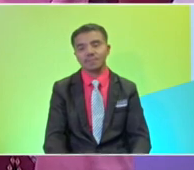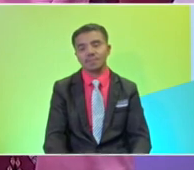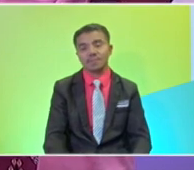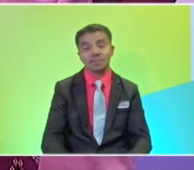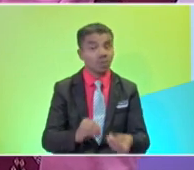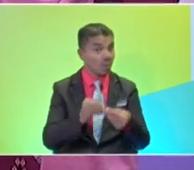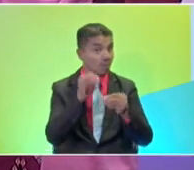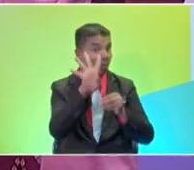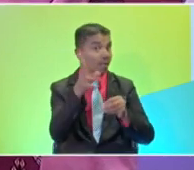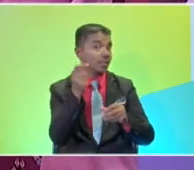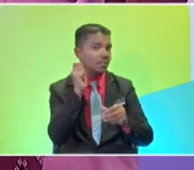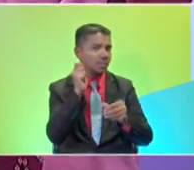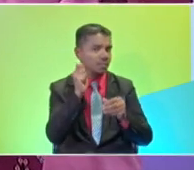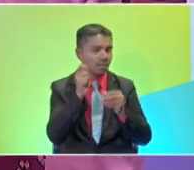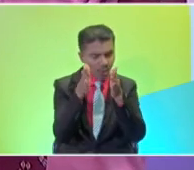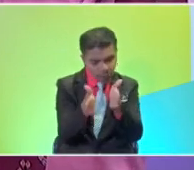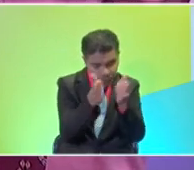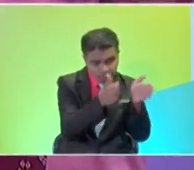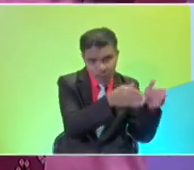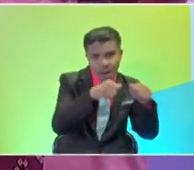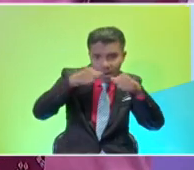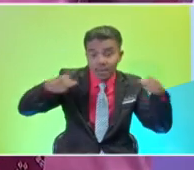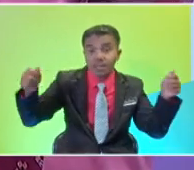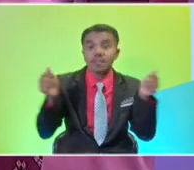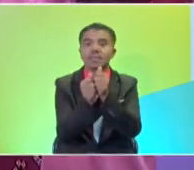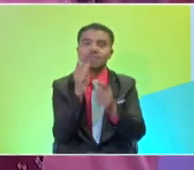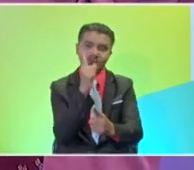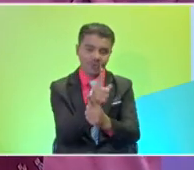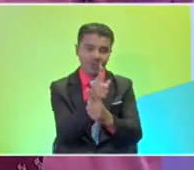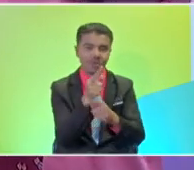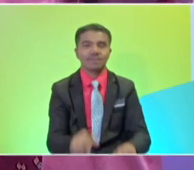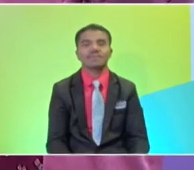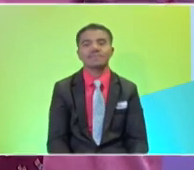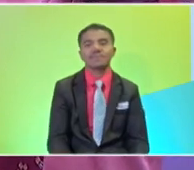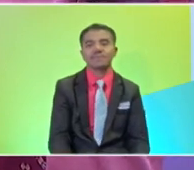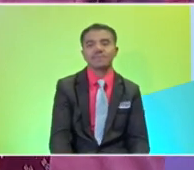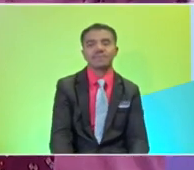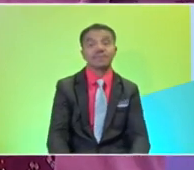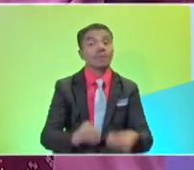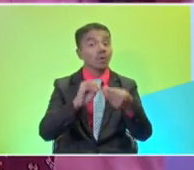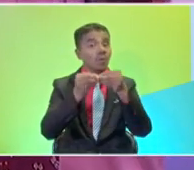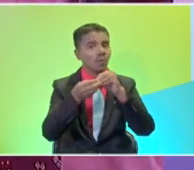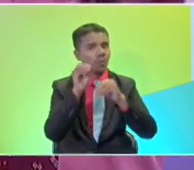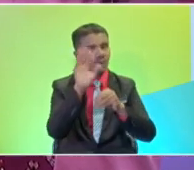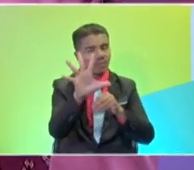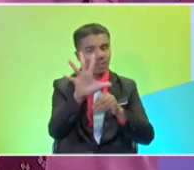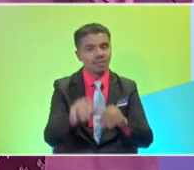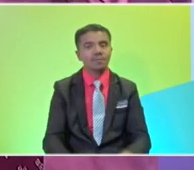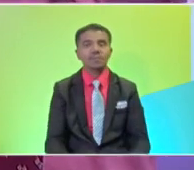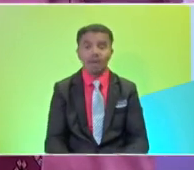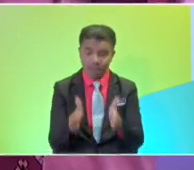perkataan apa ayat itu dengan tersusun yang kelima batin munazamah widah suusun dan juga